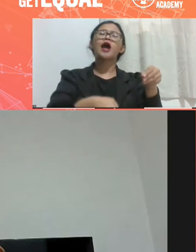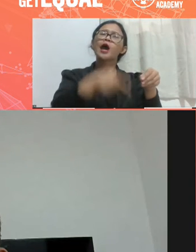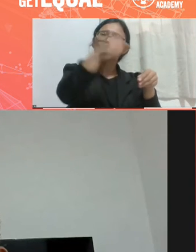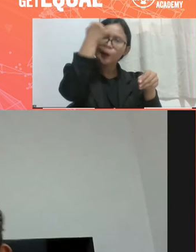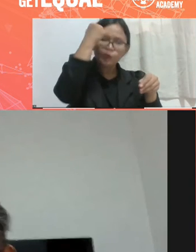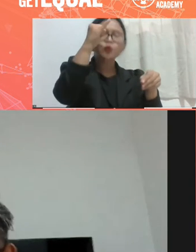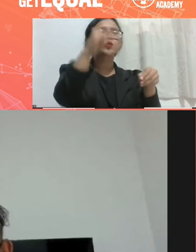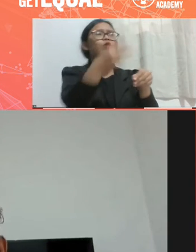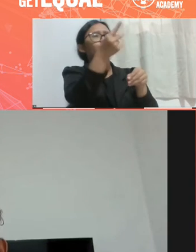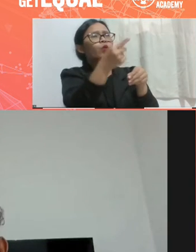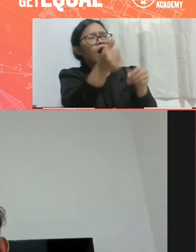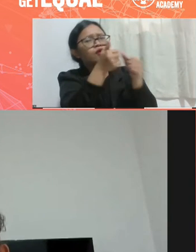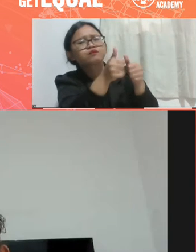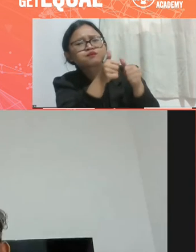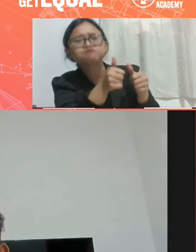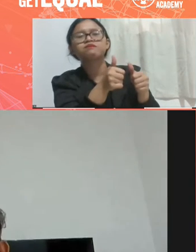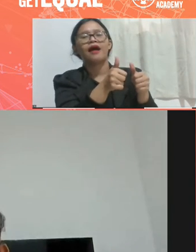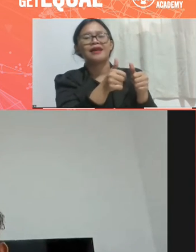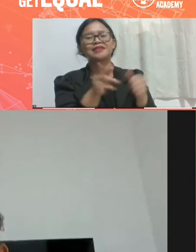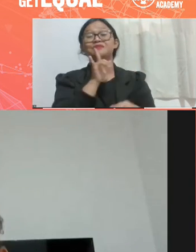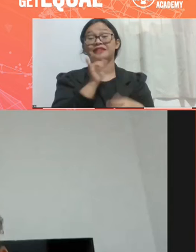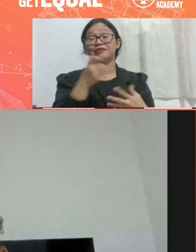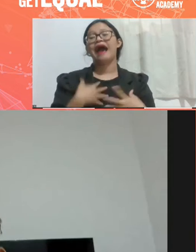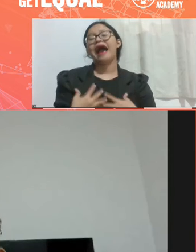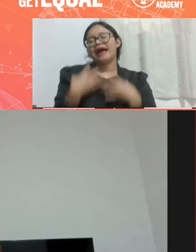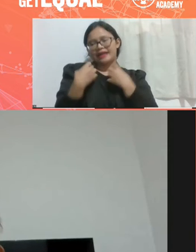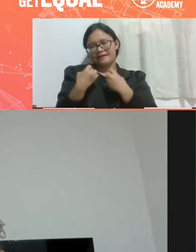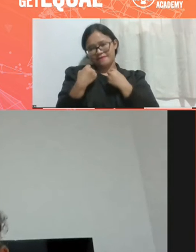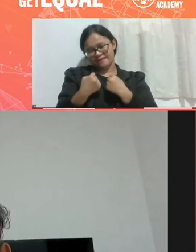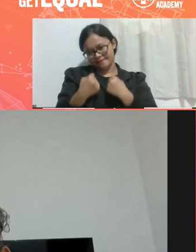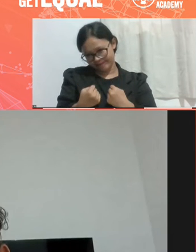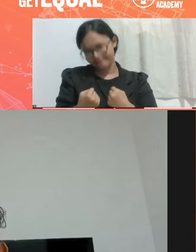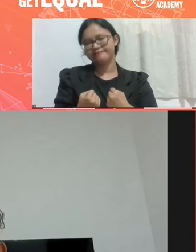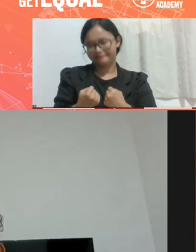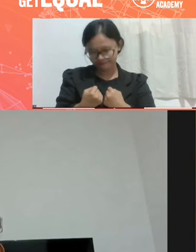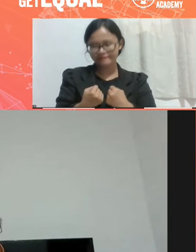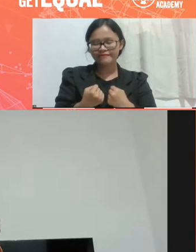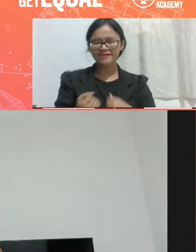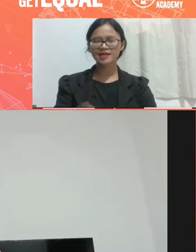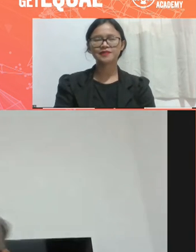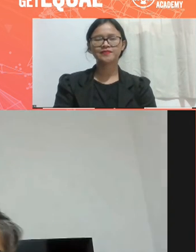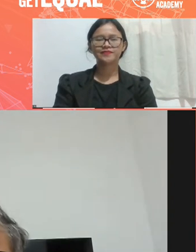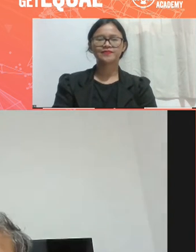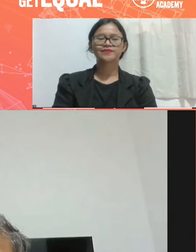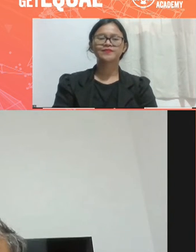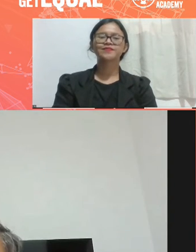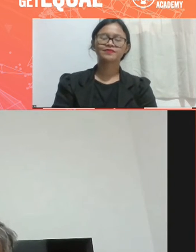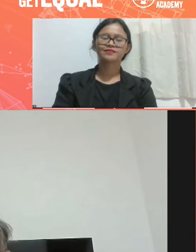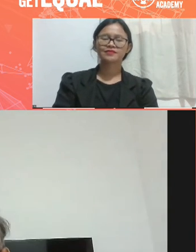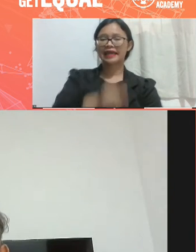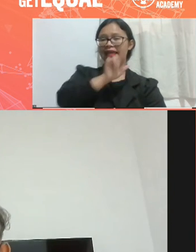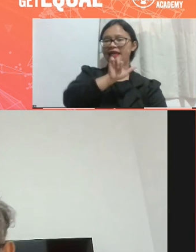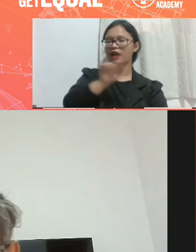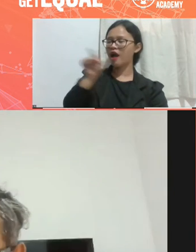keuangannya bagus. Kira-kira begitu yang saya dengan teman-teman lakukan. Begitu. Baik. Ya. Mas